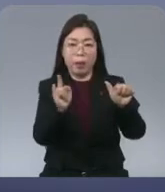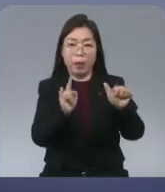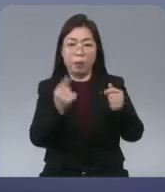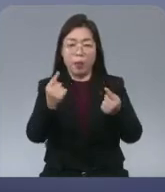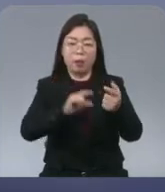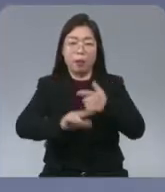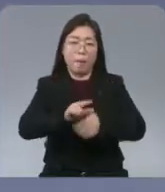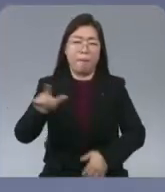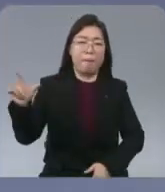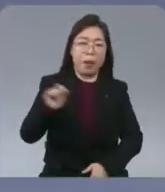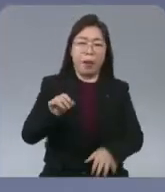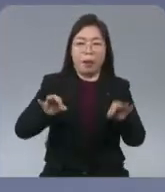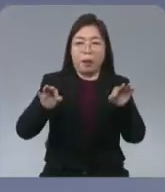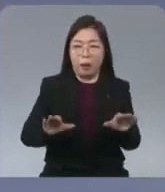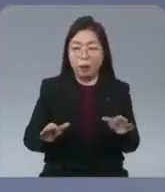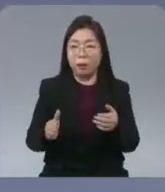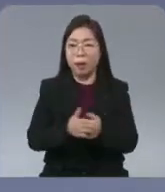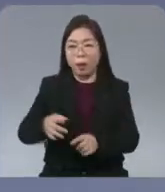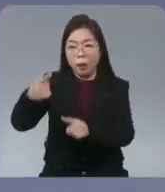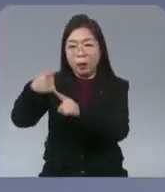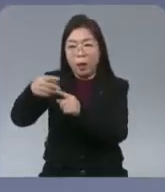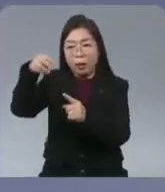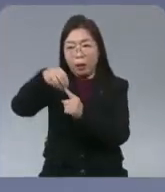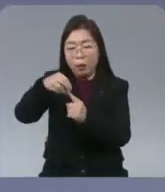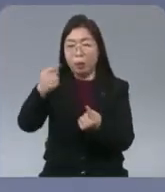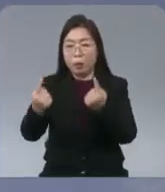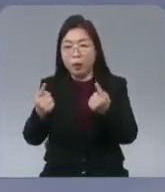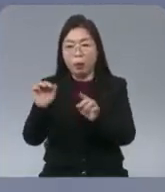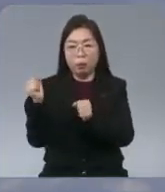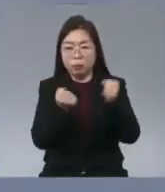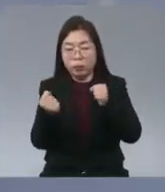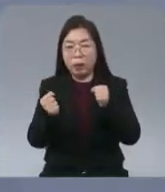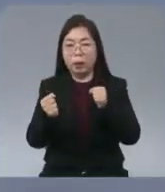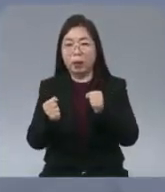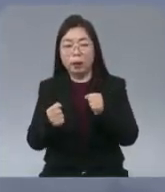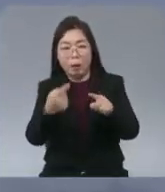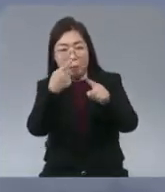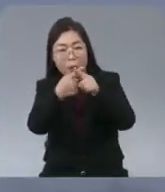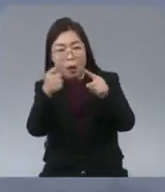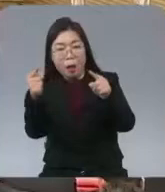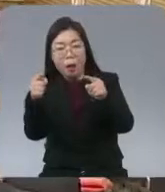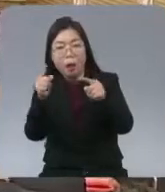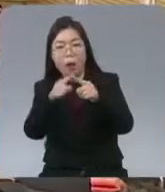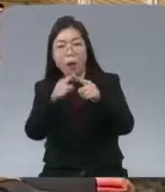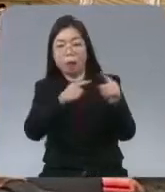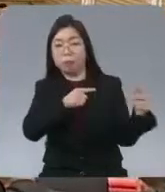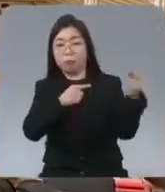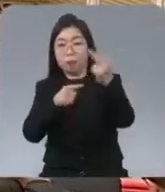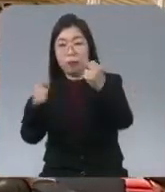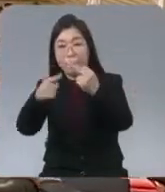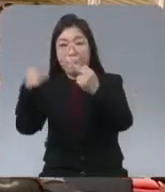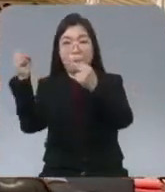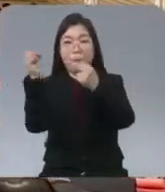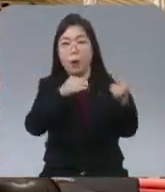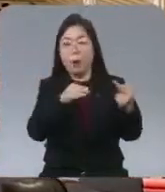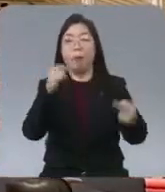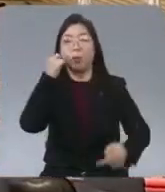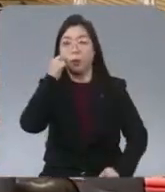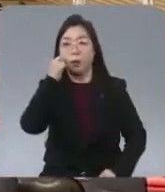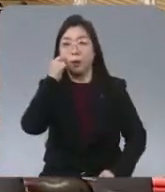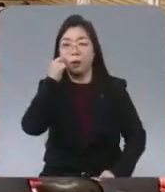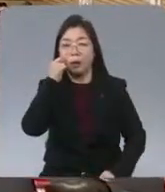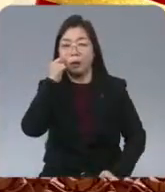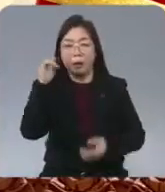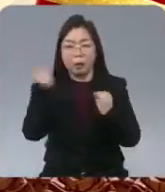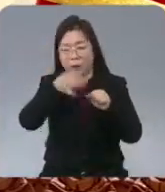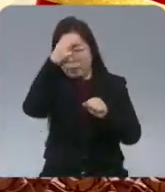截。去年1月，北韩在劳动党第8次全国代表大会上将研发高超音速导弹